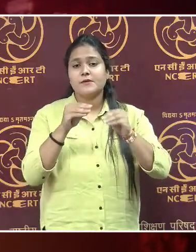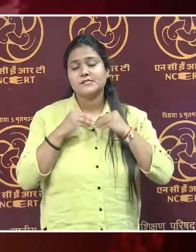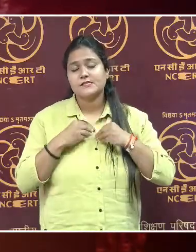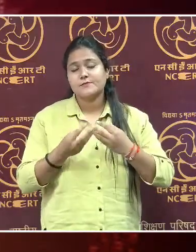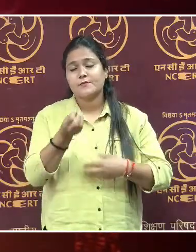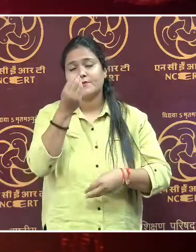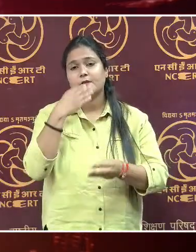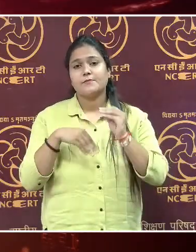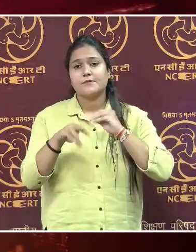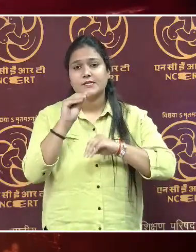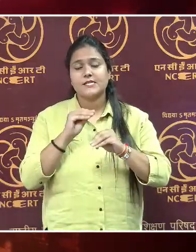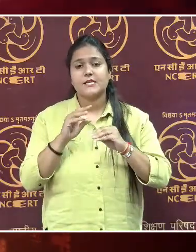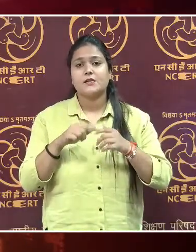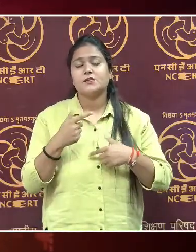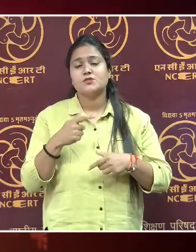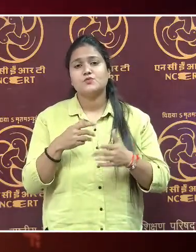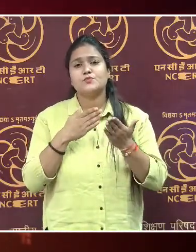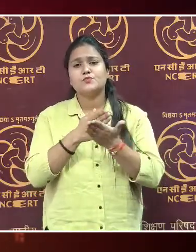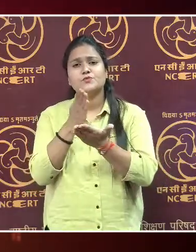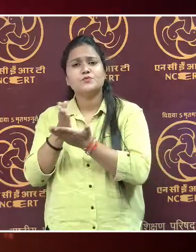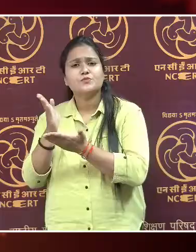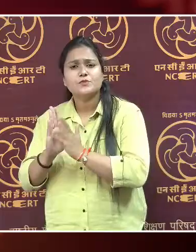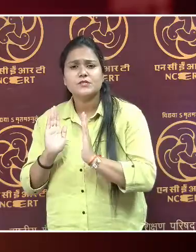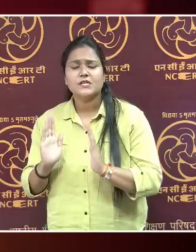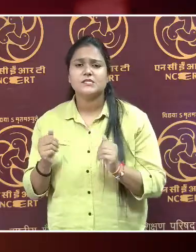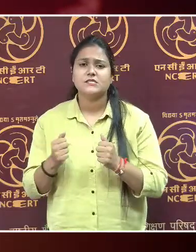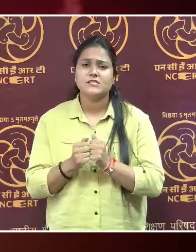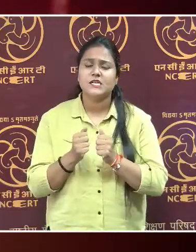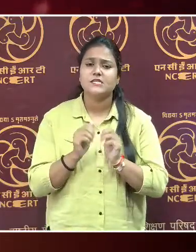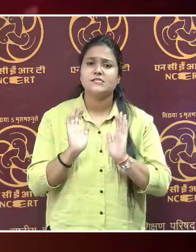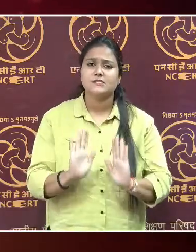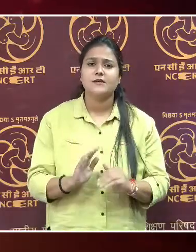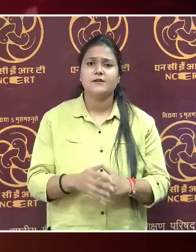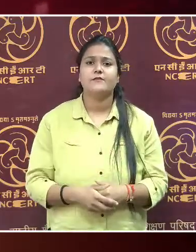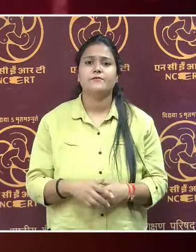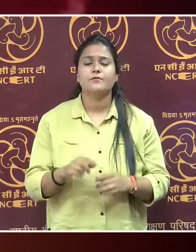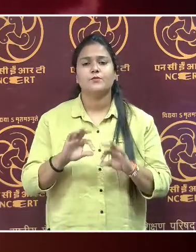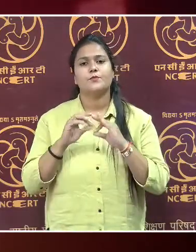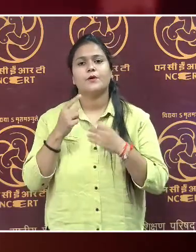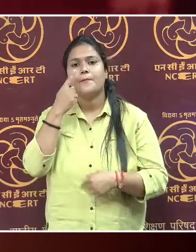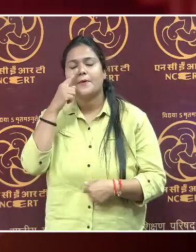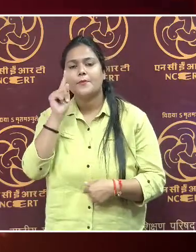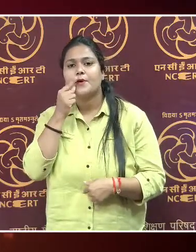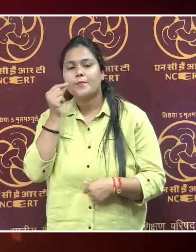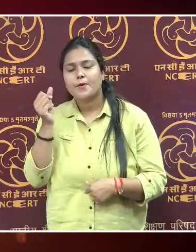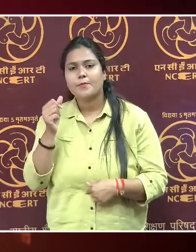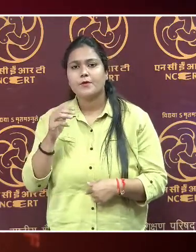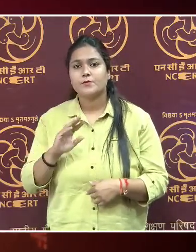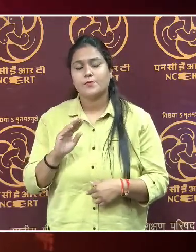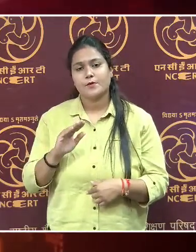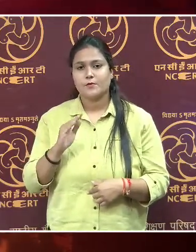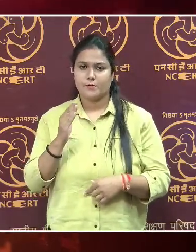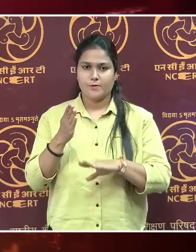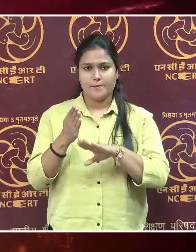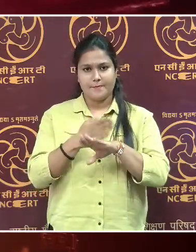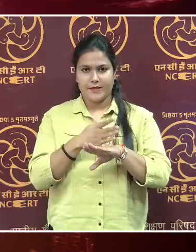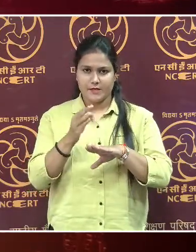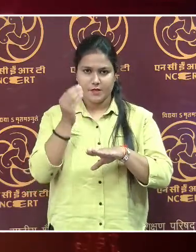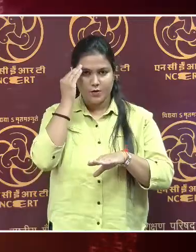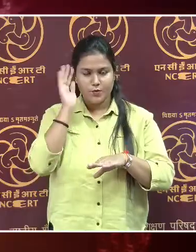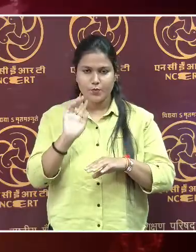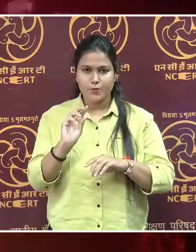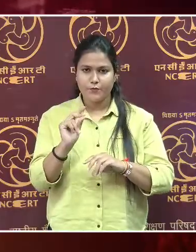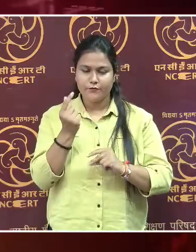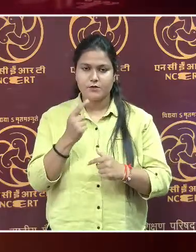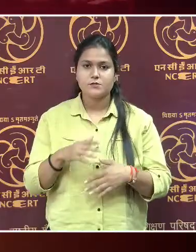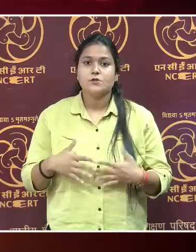भी चैलेंजेस आते हैं उनके लिए पेरेंट्स को अगर पहले से पता लग जाए, अर्ली आइडेंटिफिकेशन, अर्ली डिटेक्शन हो जाए, तो